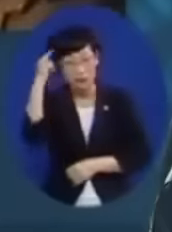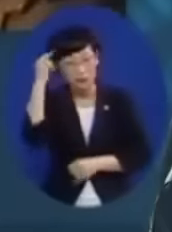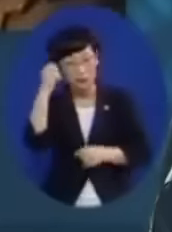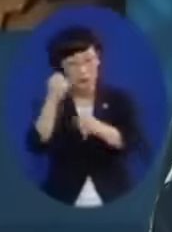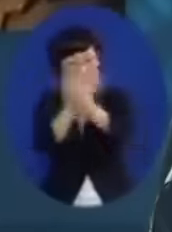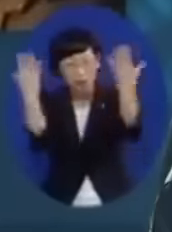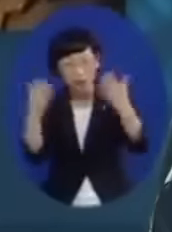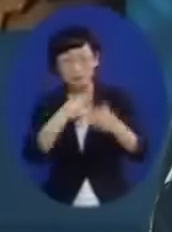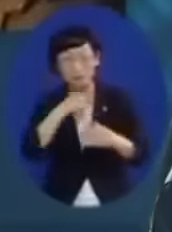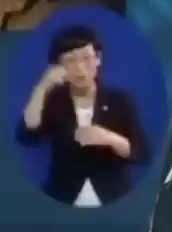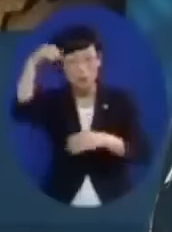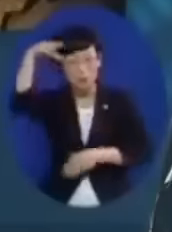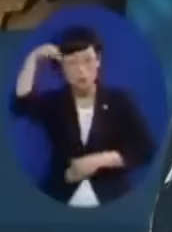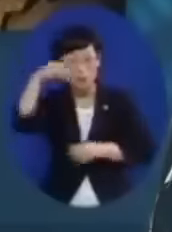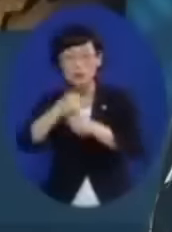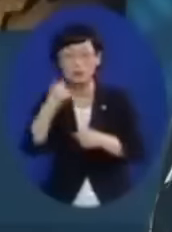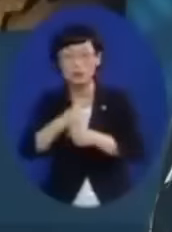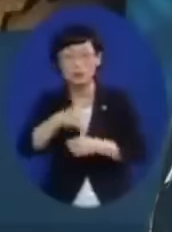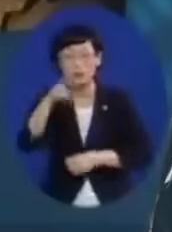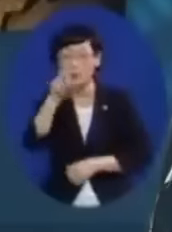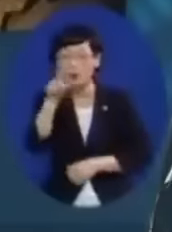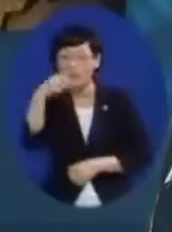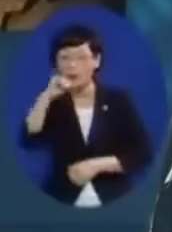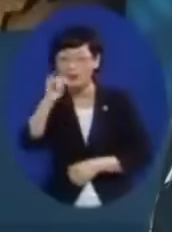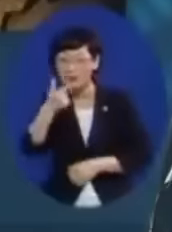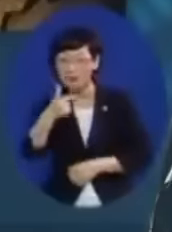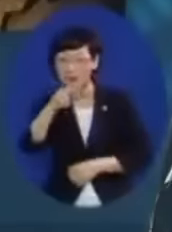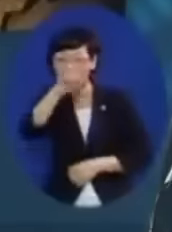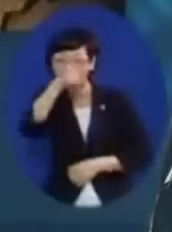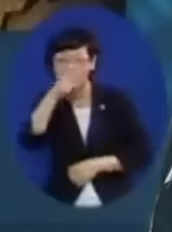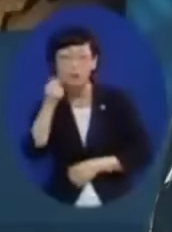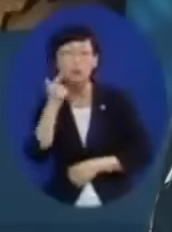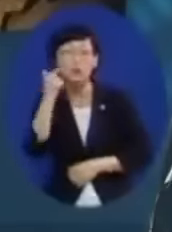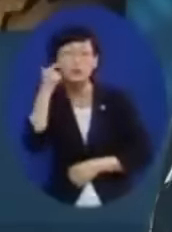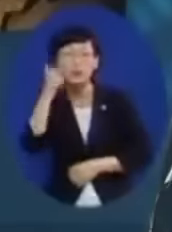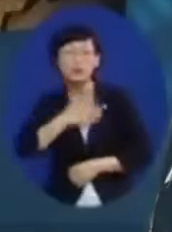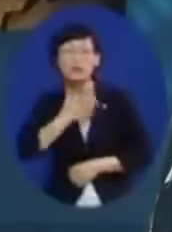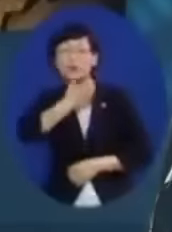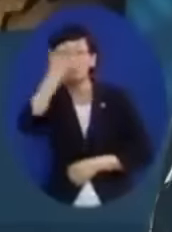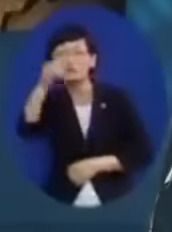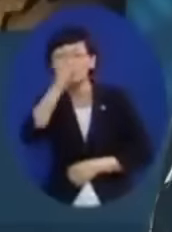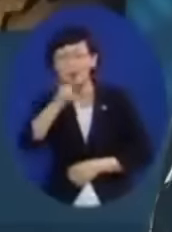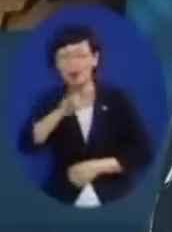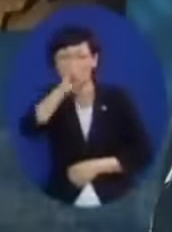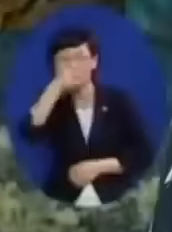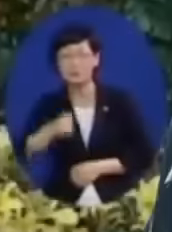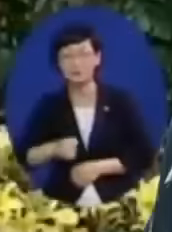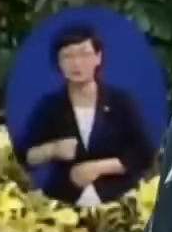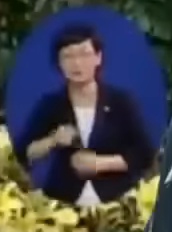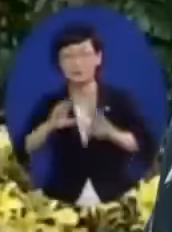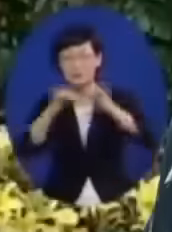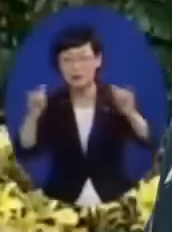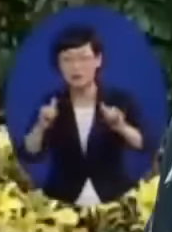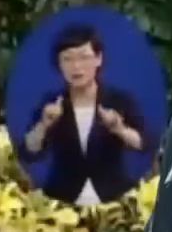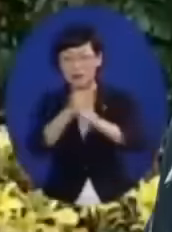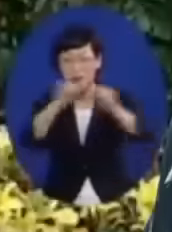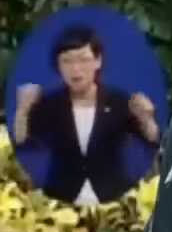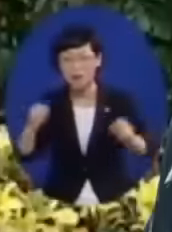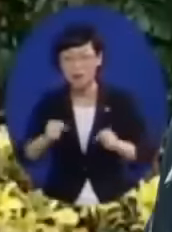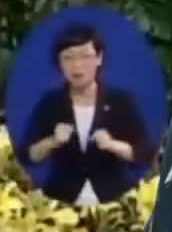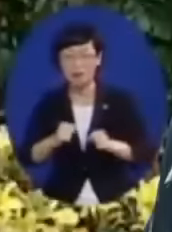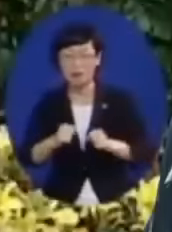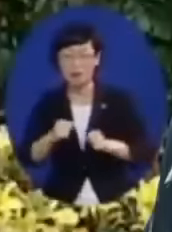루터 킹 목사는 나에게는 꿈이 있다라고 말하며 미국의 흑인 해방과 미국을 평등한 사회로 바꾸는 데